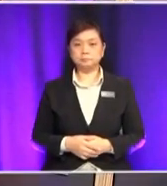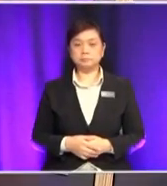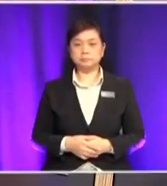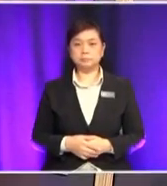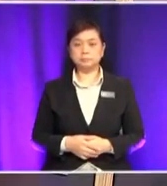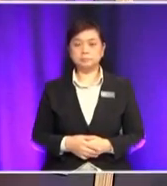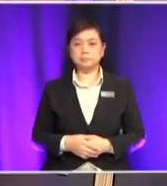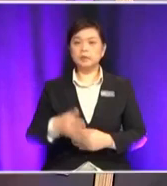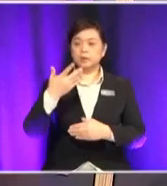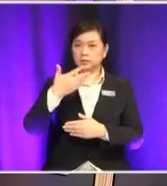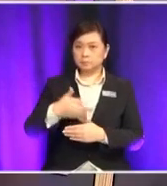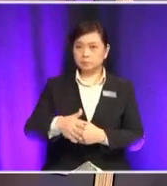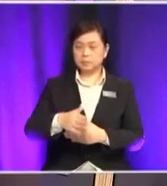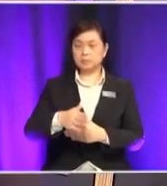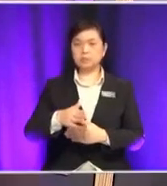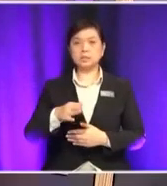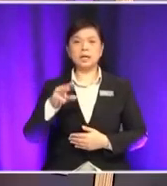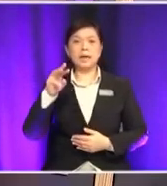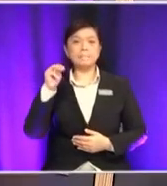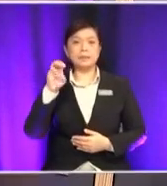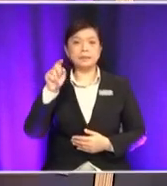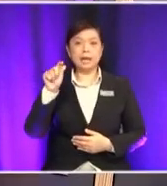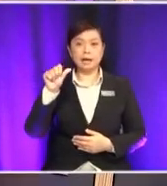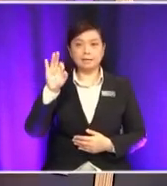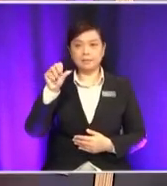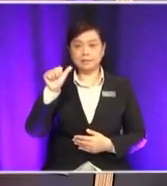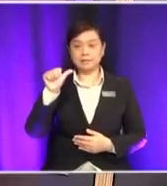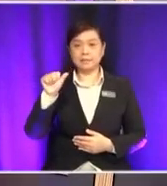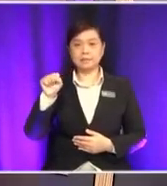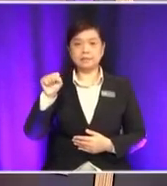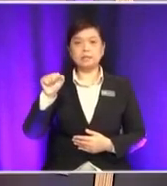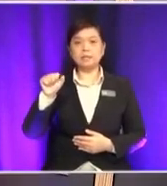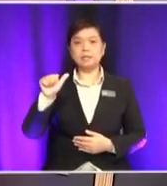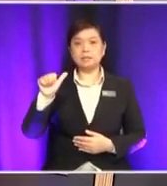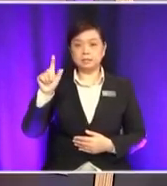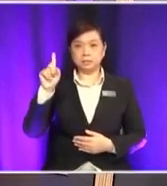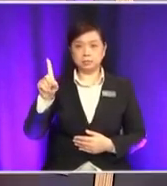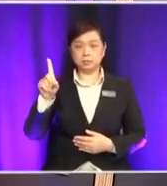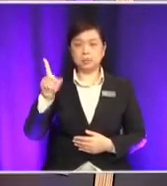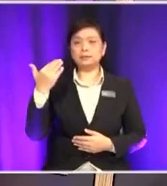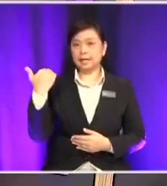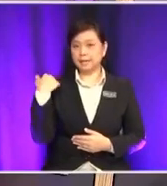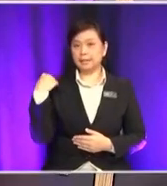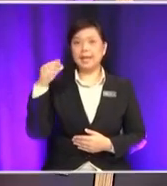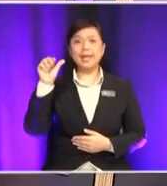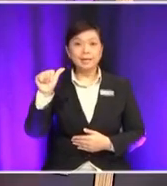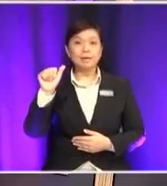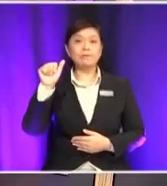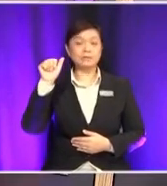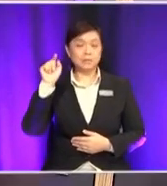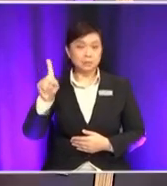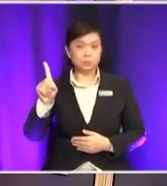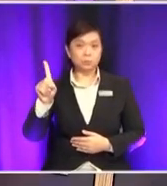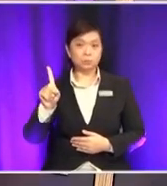selepas metafase 1 dia ada enak rasa enak rasa adalah fasa pemisahan Kris Oke